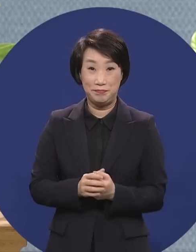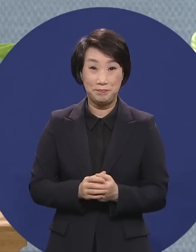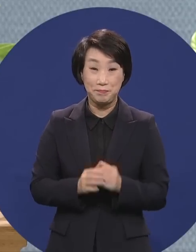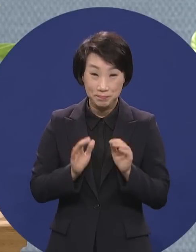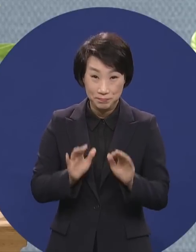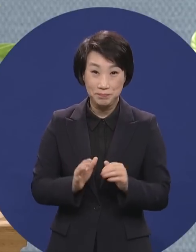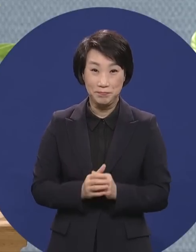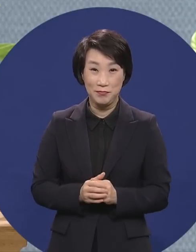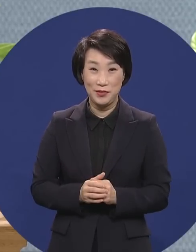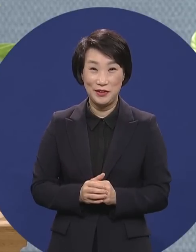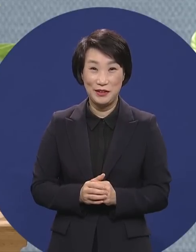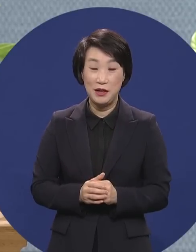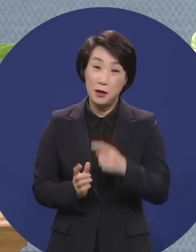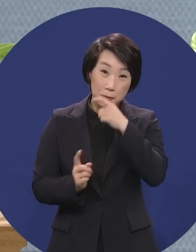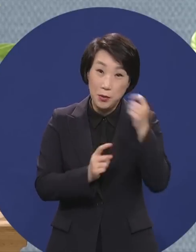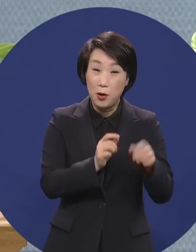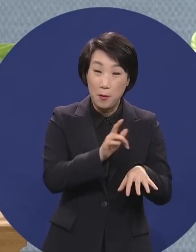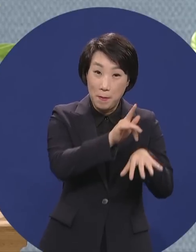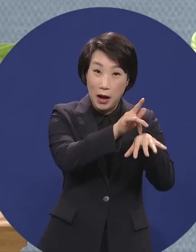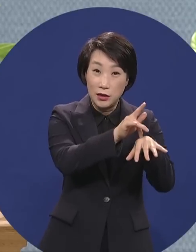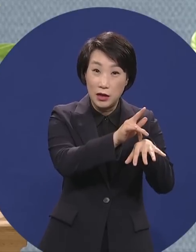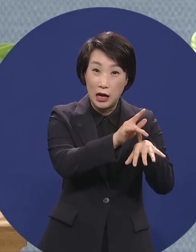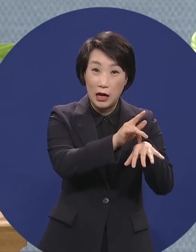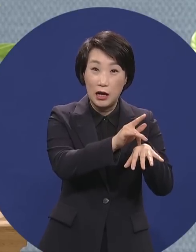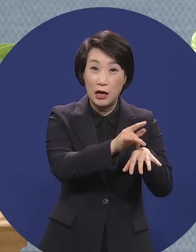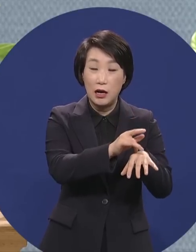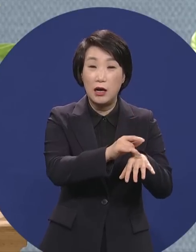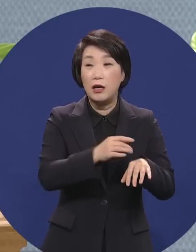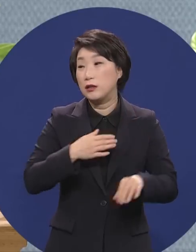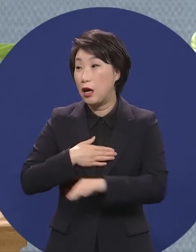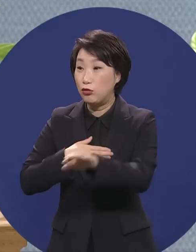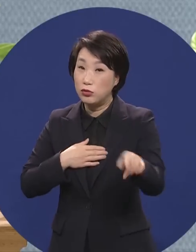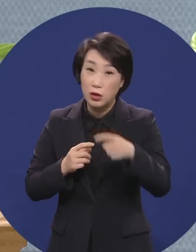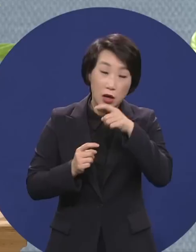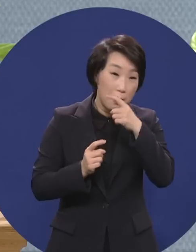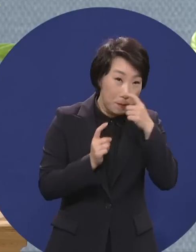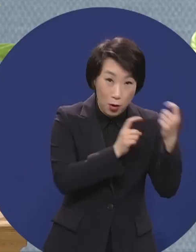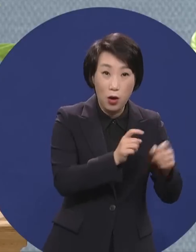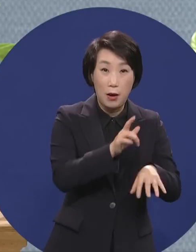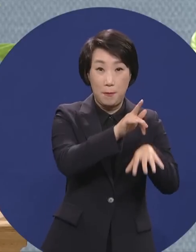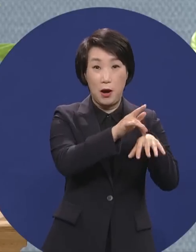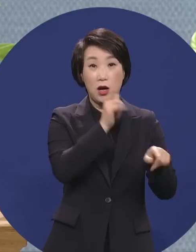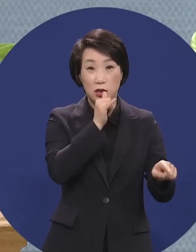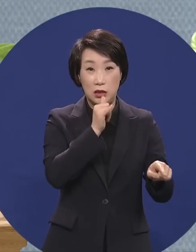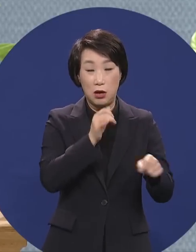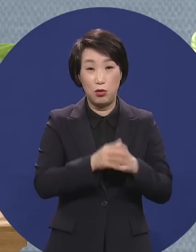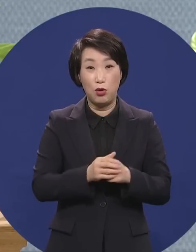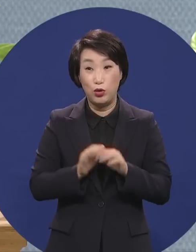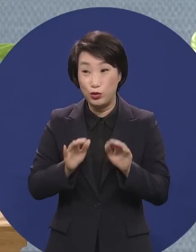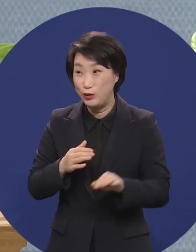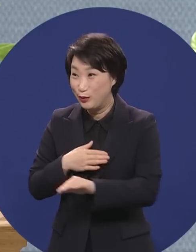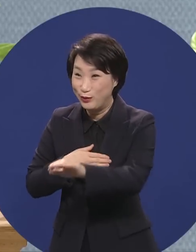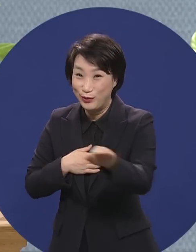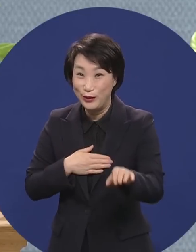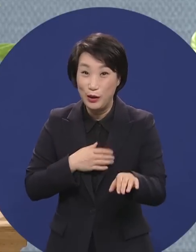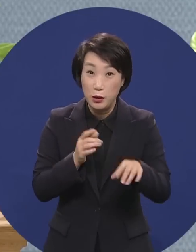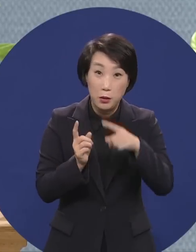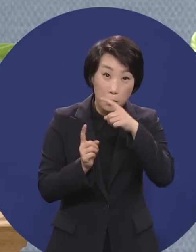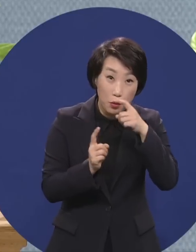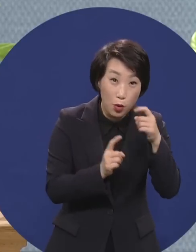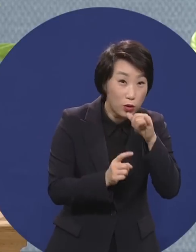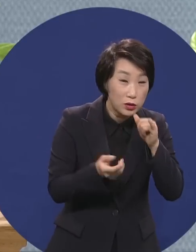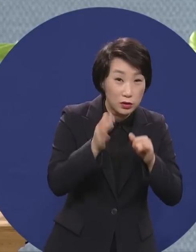거예요. 그래서 미혹하는 마귀가, 저희를 미혹하는 마귀가, 근데 미혹하는